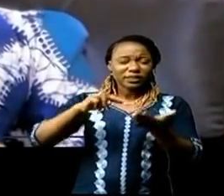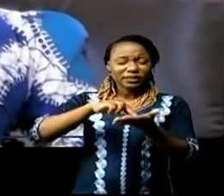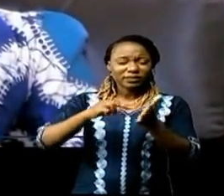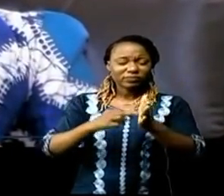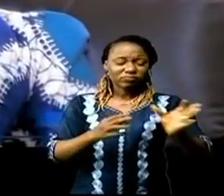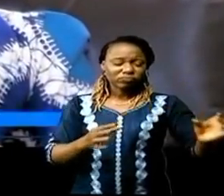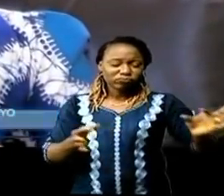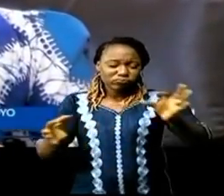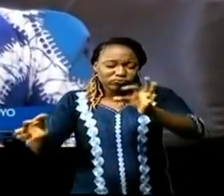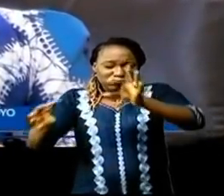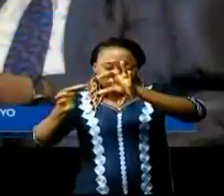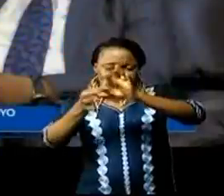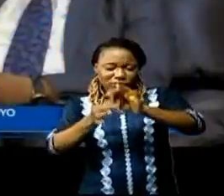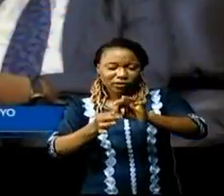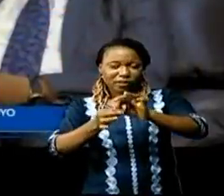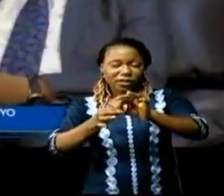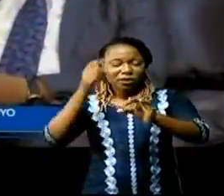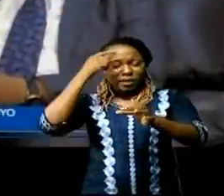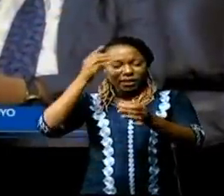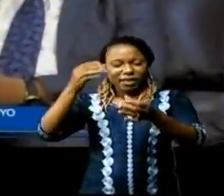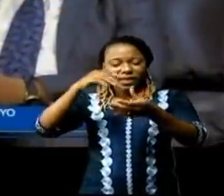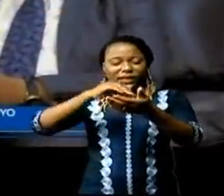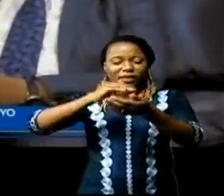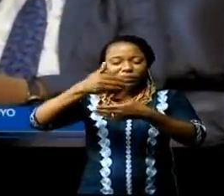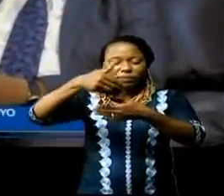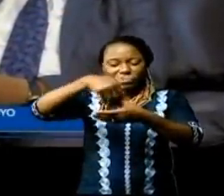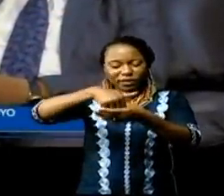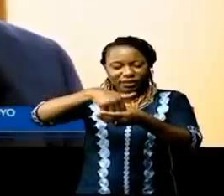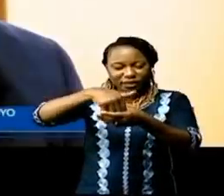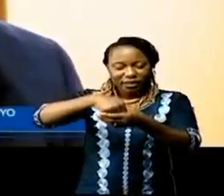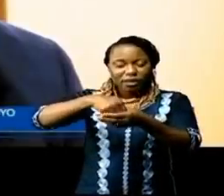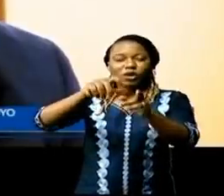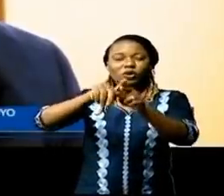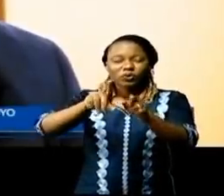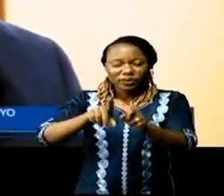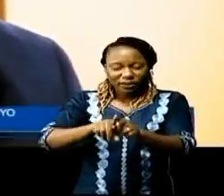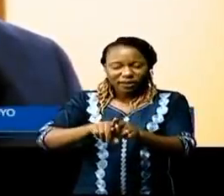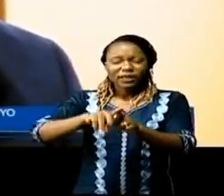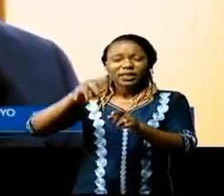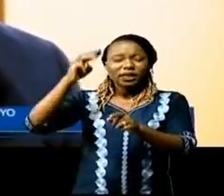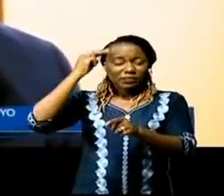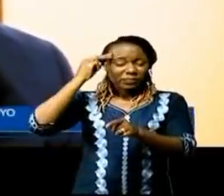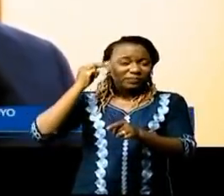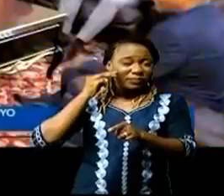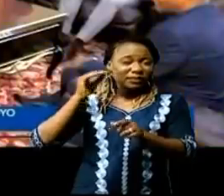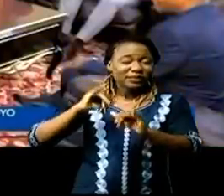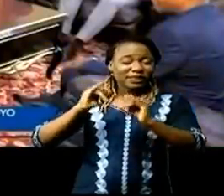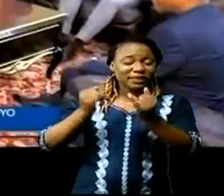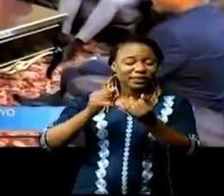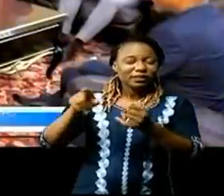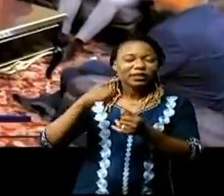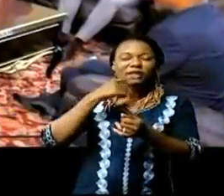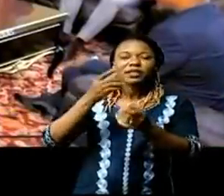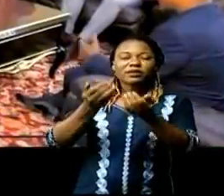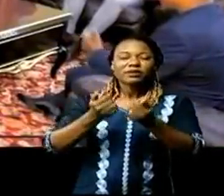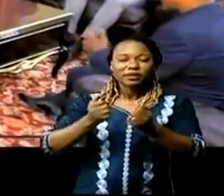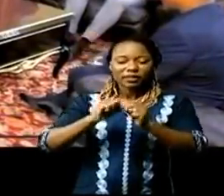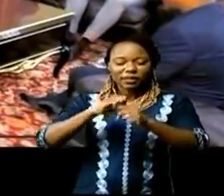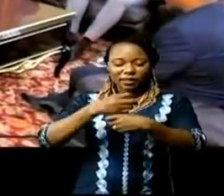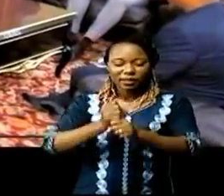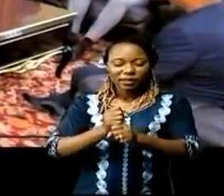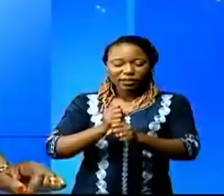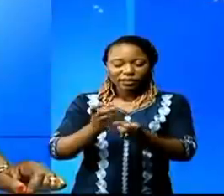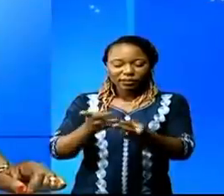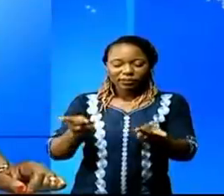gouvernement lancé récemment par le ministère. Eberhard veut créer un cadre interministériel pour se pencher sur cette question.